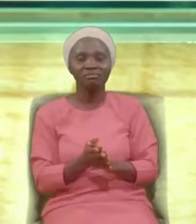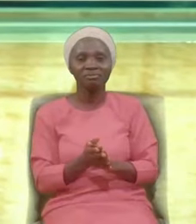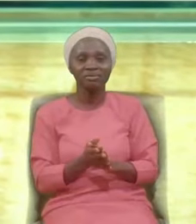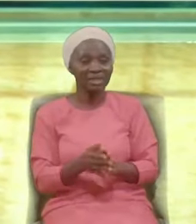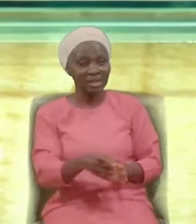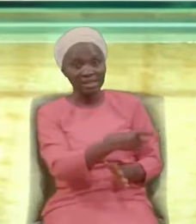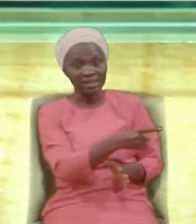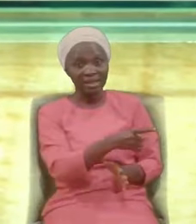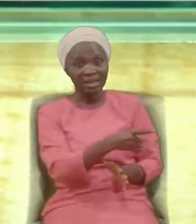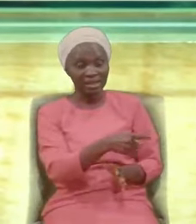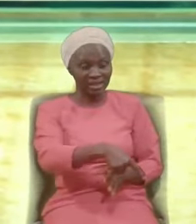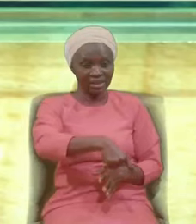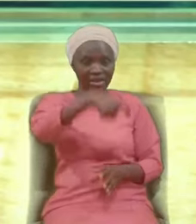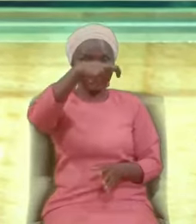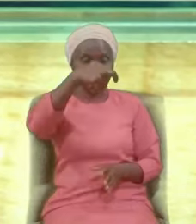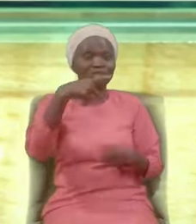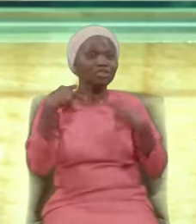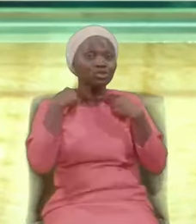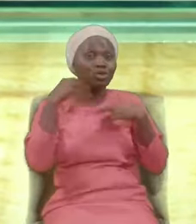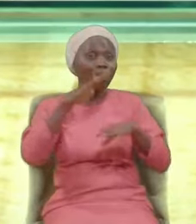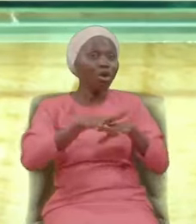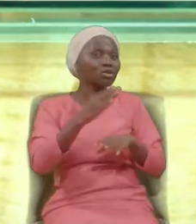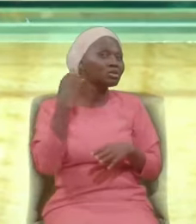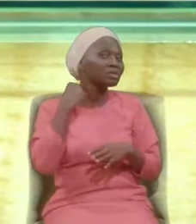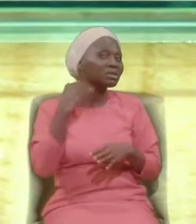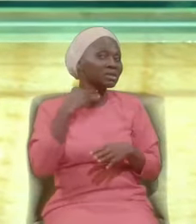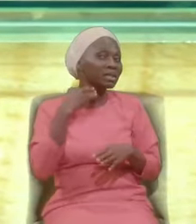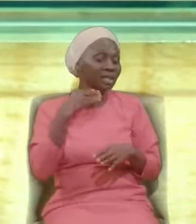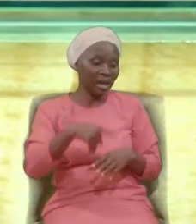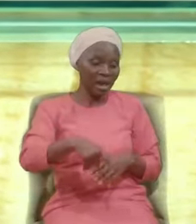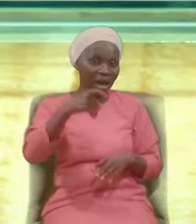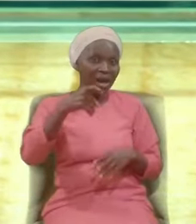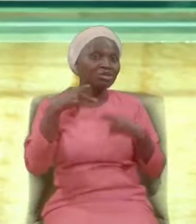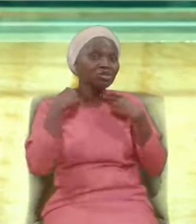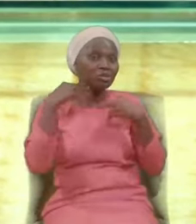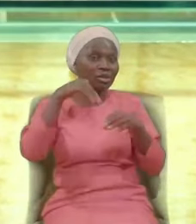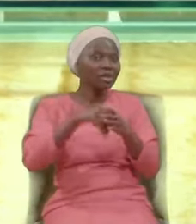Ils ont mis le joug à votre cou. Ils l'ont mis dans votre famille. Le joug,